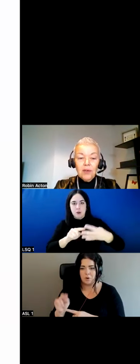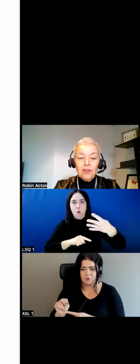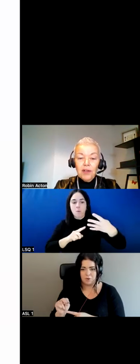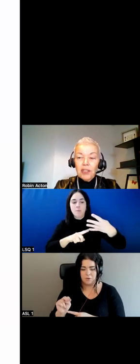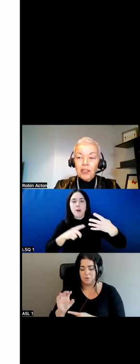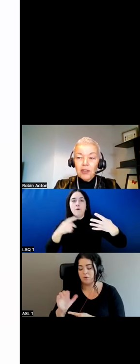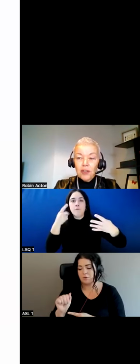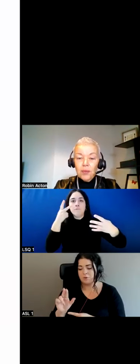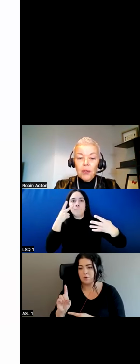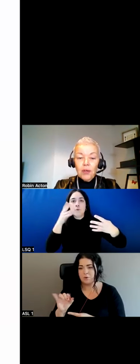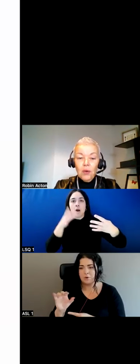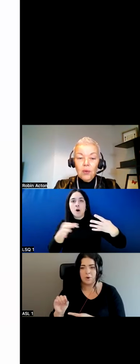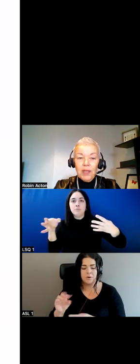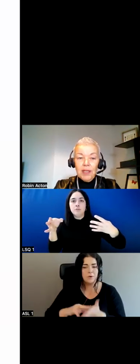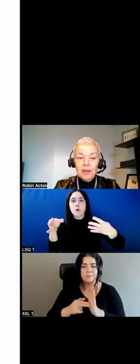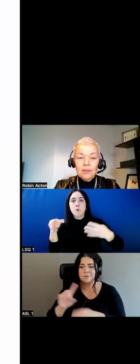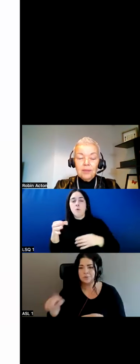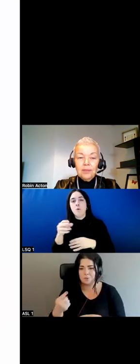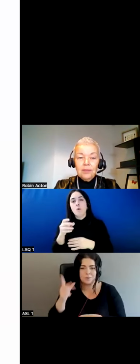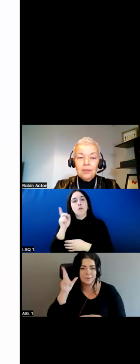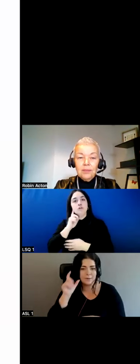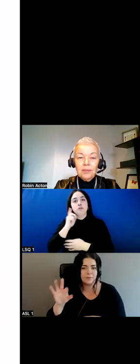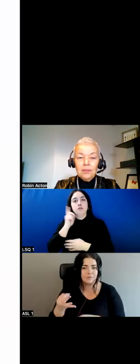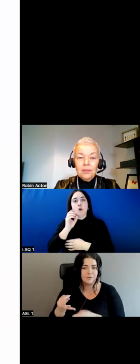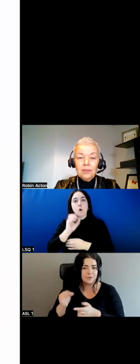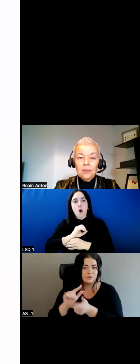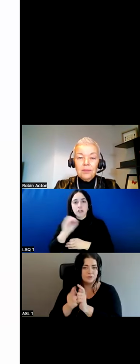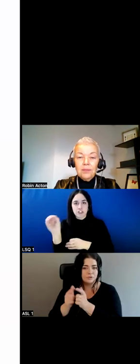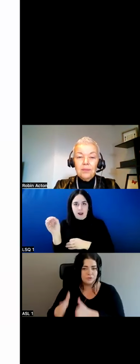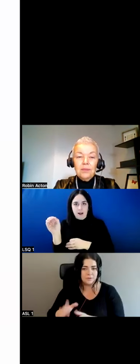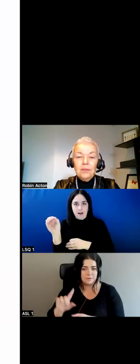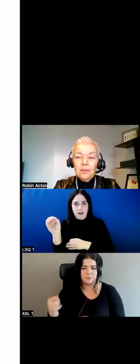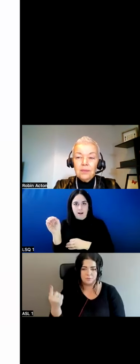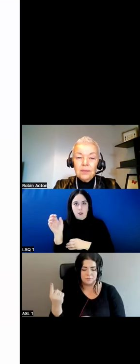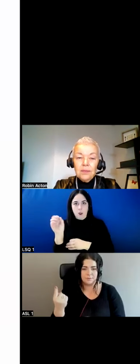Vous n'entendrez plus que l'interprète français.